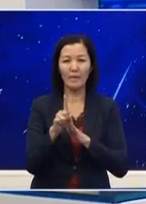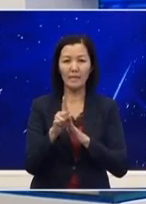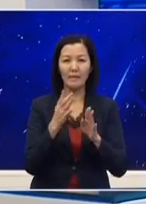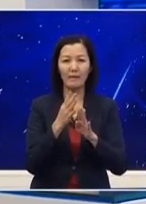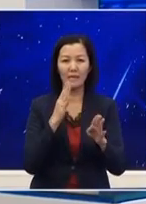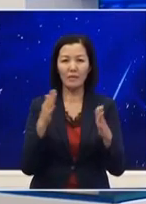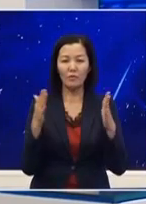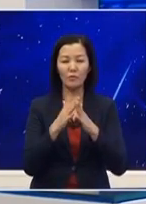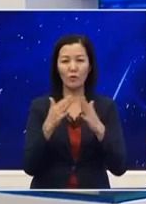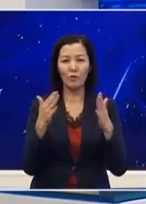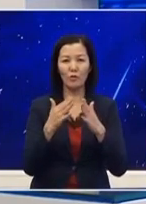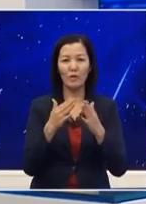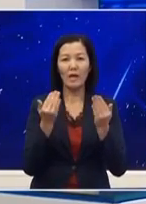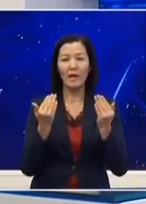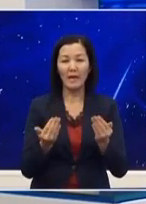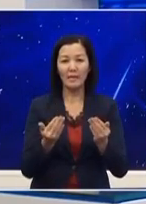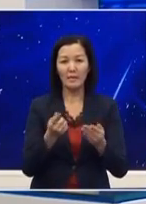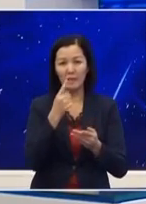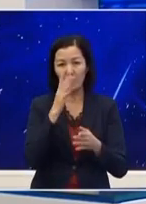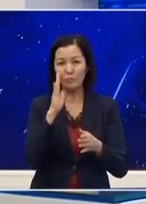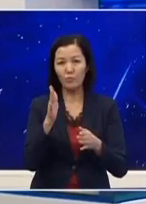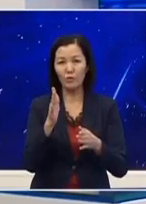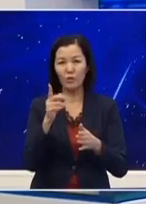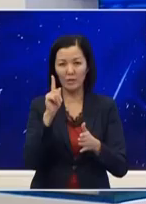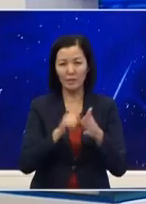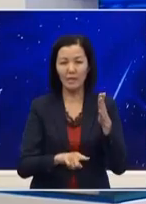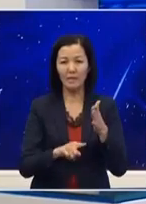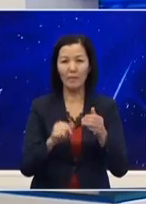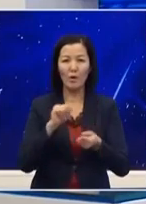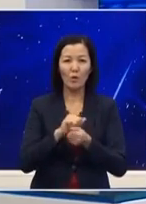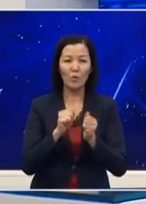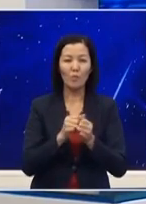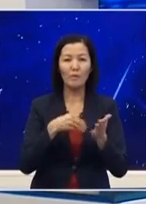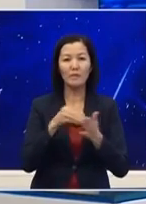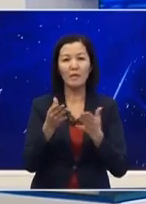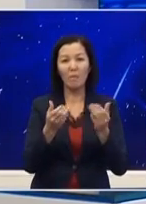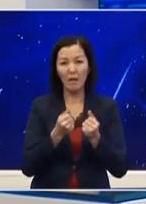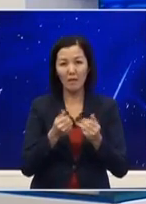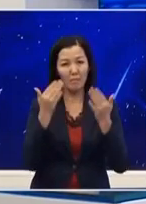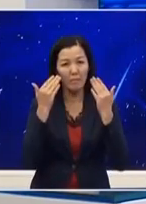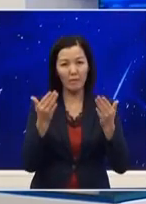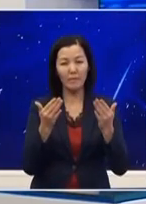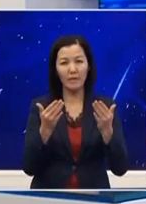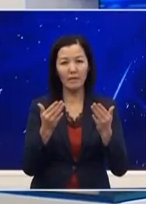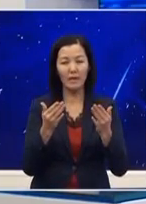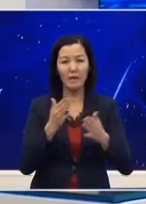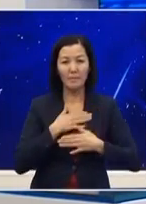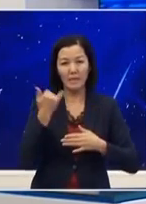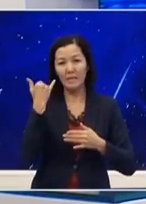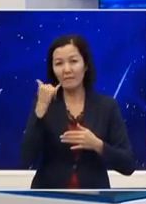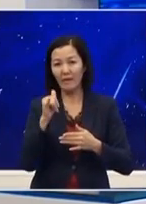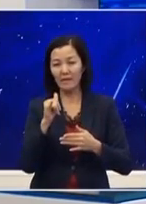күткен үйлер әне міне газ беріледі деген үмітпен көмір алар алмастарын білмейді ал. Бірнешеуі редакциямызға